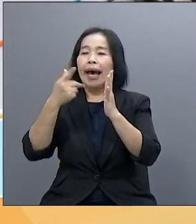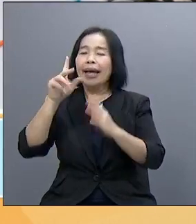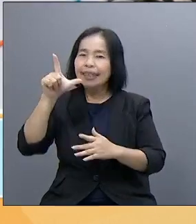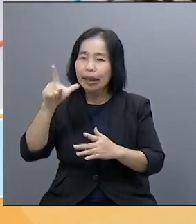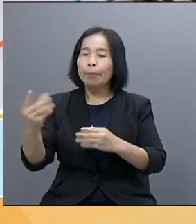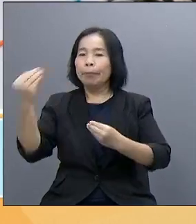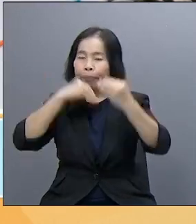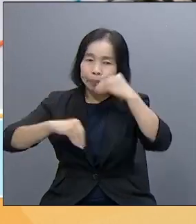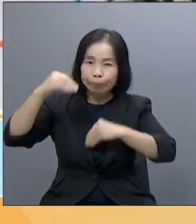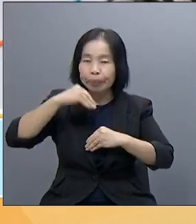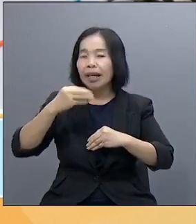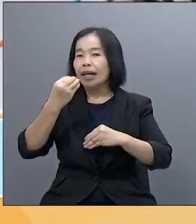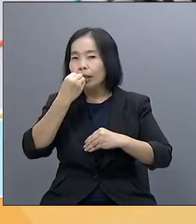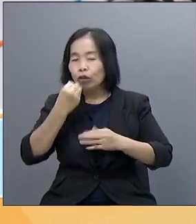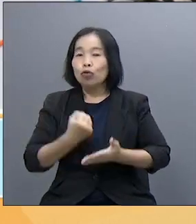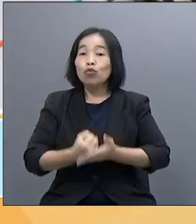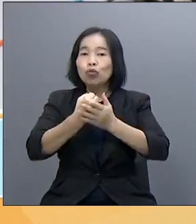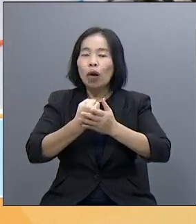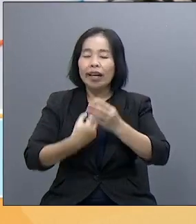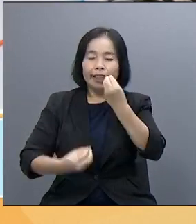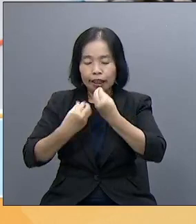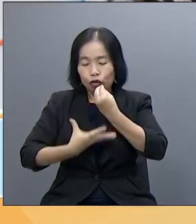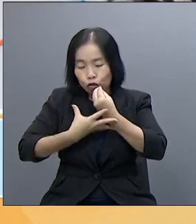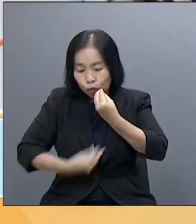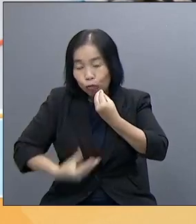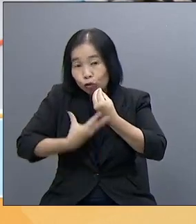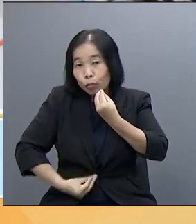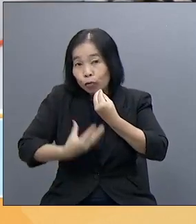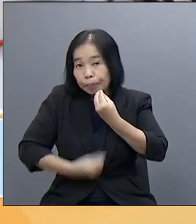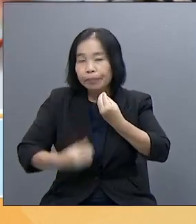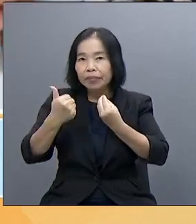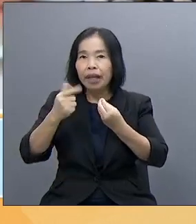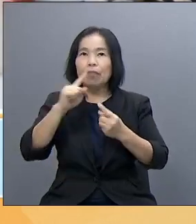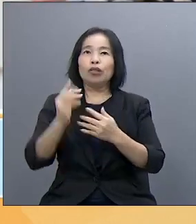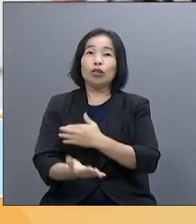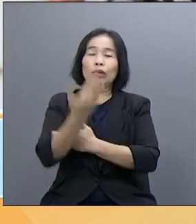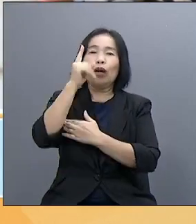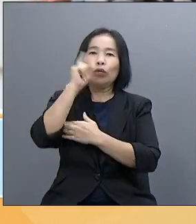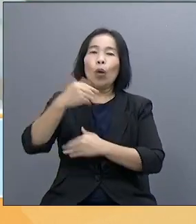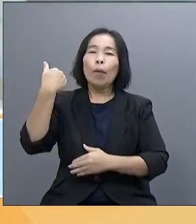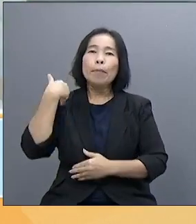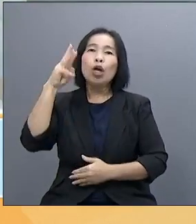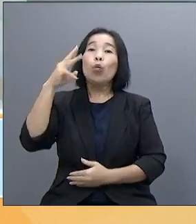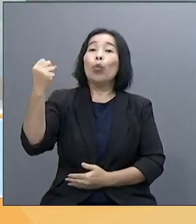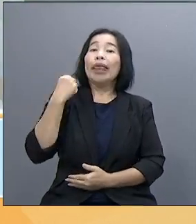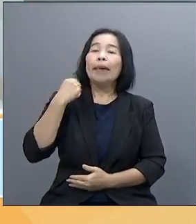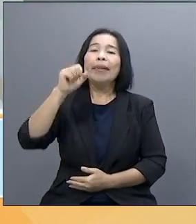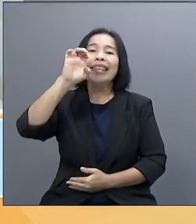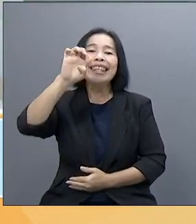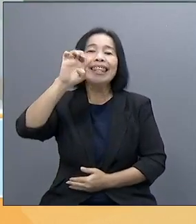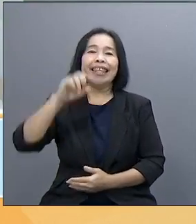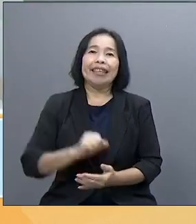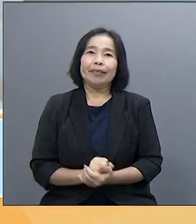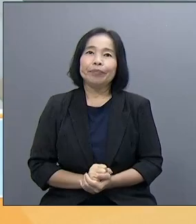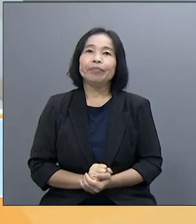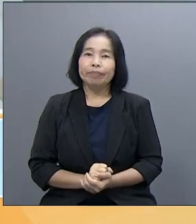ก็ทานอาหารด้วยออกกำลังกายตอนเช้าไปรับแสงแดดหน่อยเพื่อให้ร่างกายสังเคราะห์วิตามินดีมาช่วยดูดซึมแคลเซียม ใช่ค่ะ และทีนี้มีประ